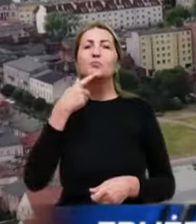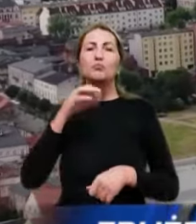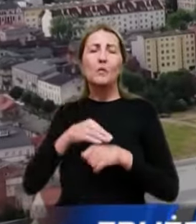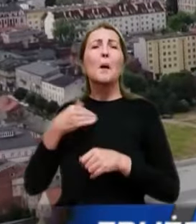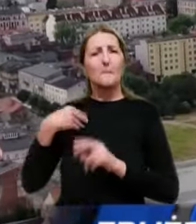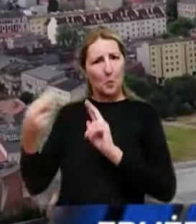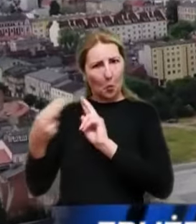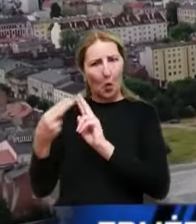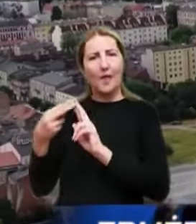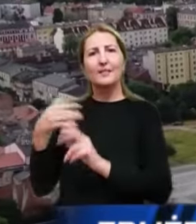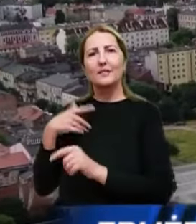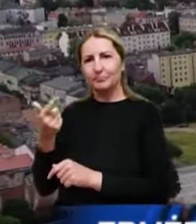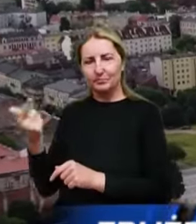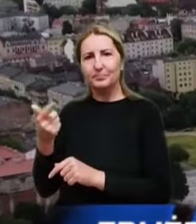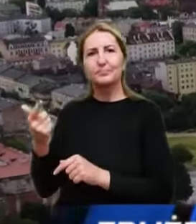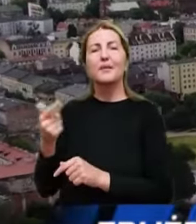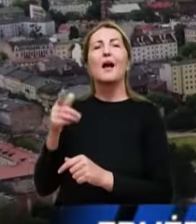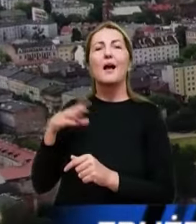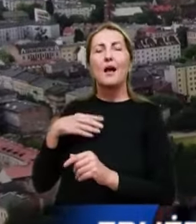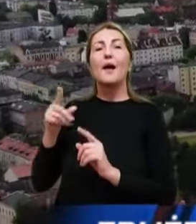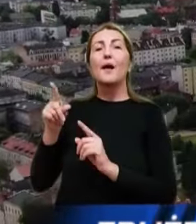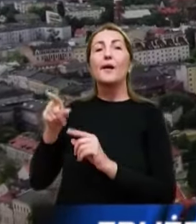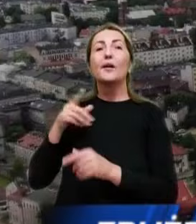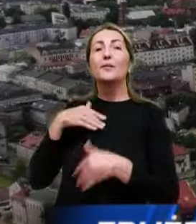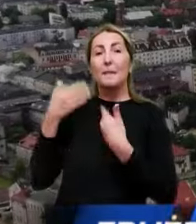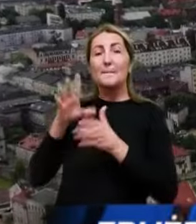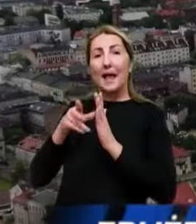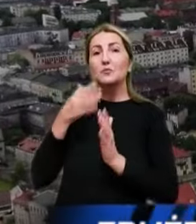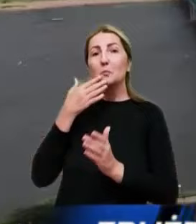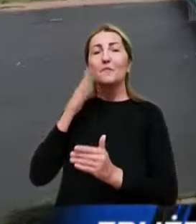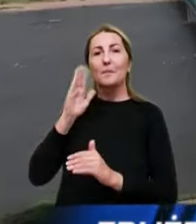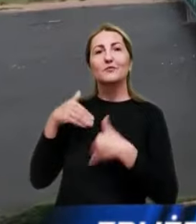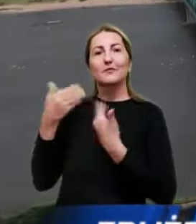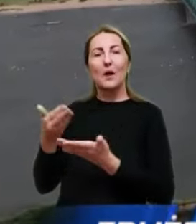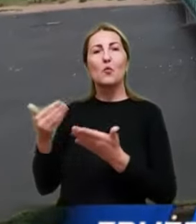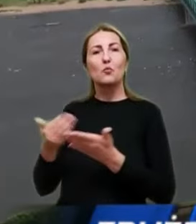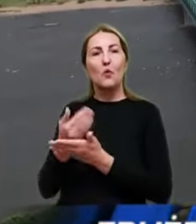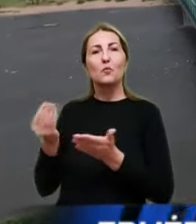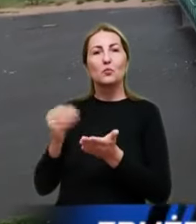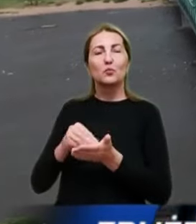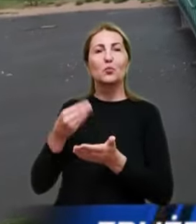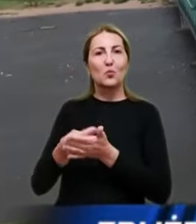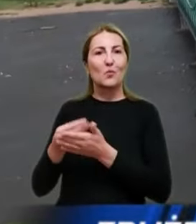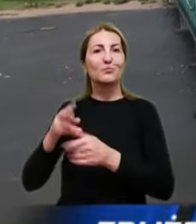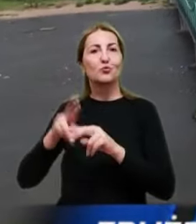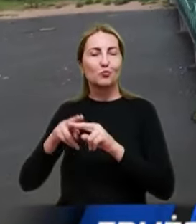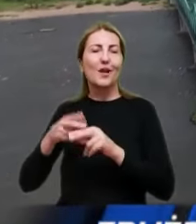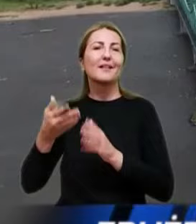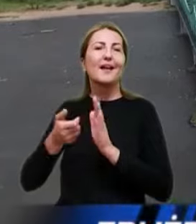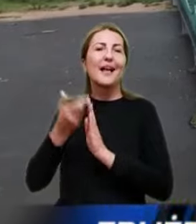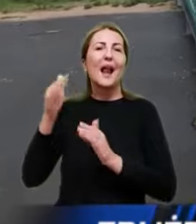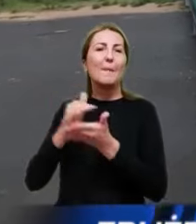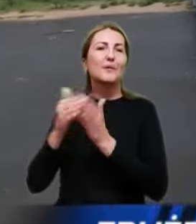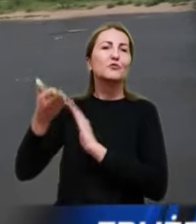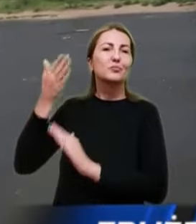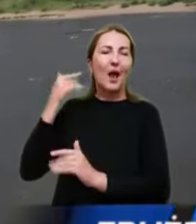Do wykorzystywanej przez nie sali treningowej miasto miało zakupić dodatkowy sprzęt. To ustalenia sprzed kilku miesięcy. Materacy jednak wciąż